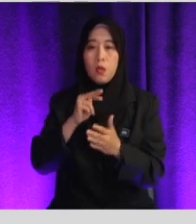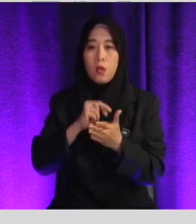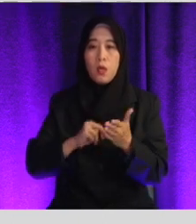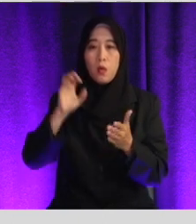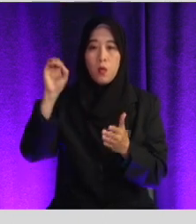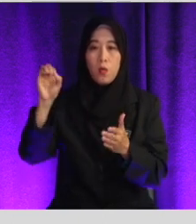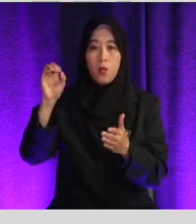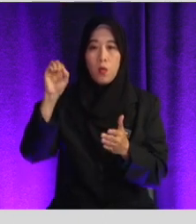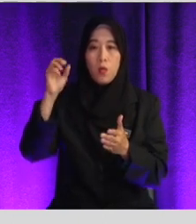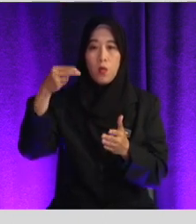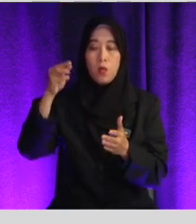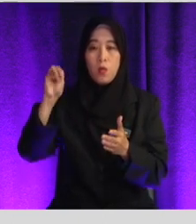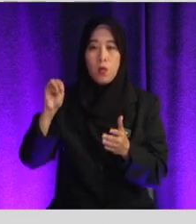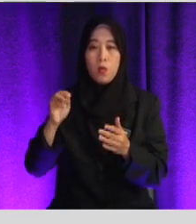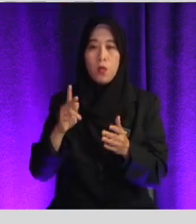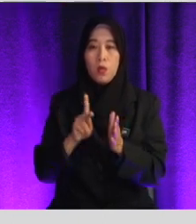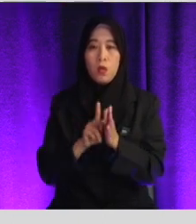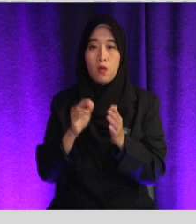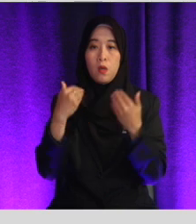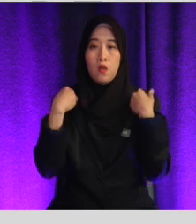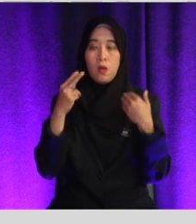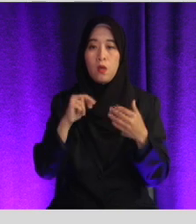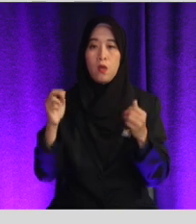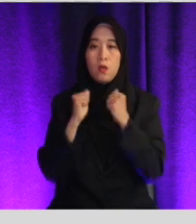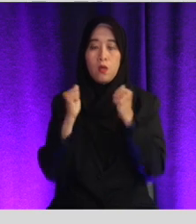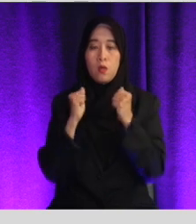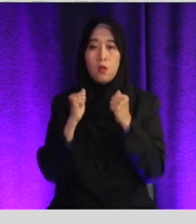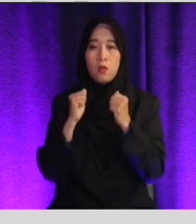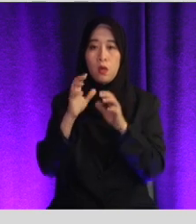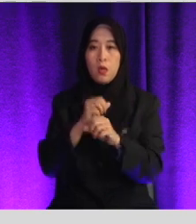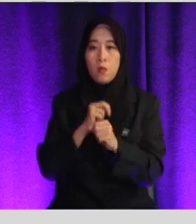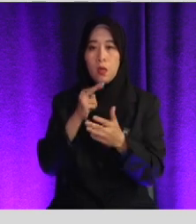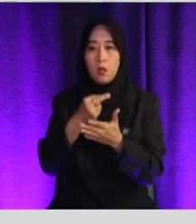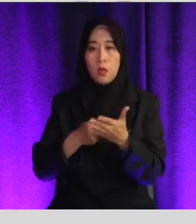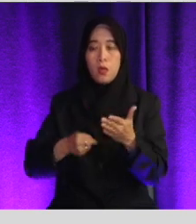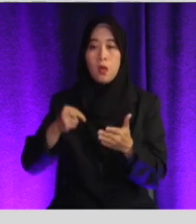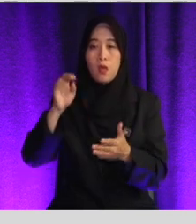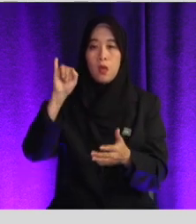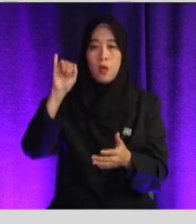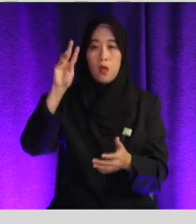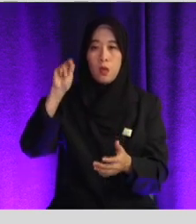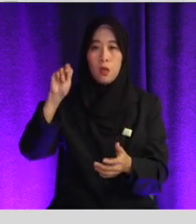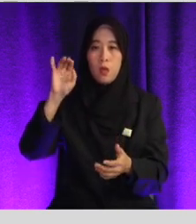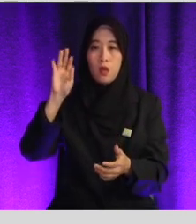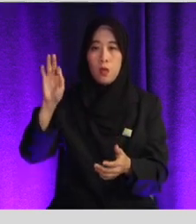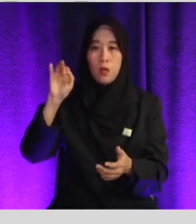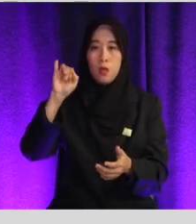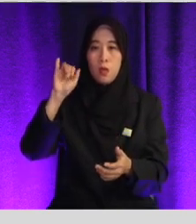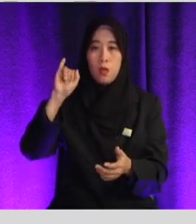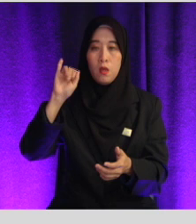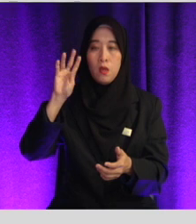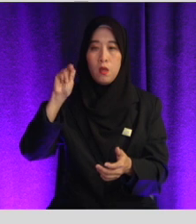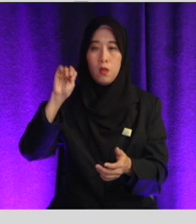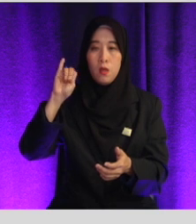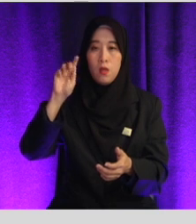Kemudian keadaan sejuk mesti dapat nilai infinity. Baru kita dapat simpulkan sama ada laras suhu itu dalam keadaan baik